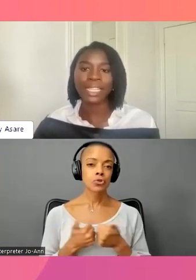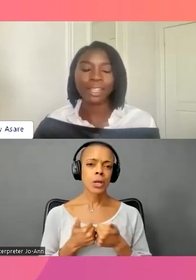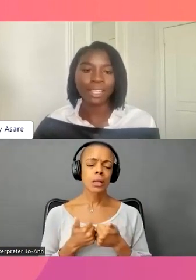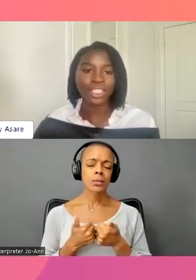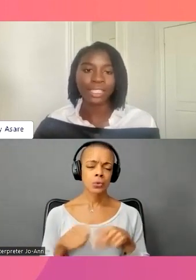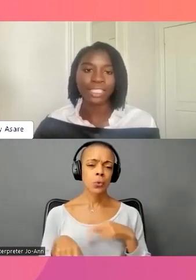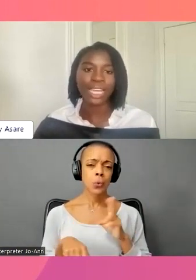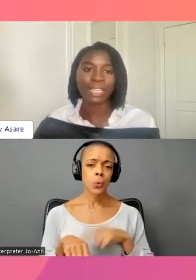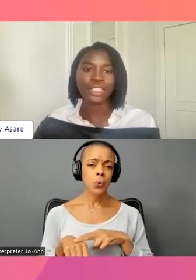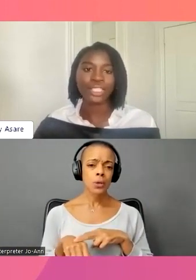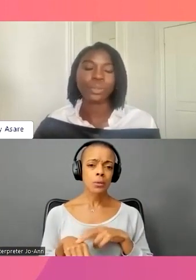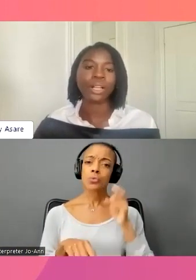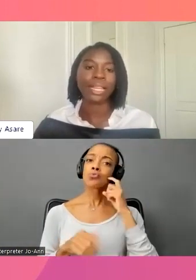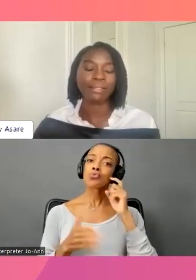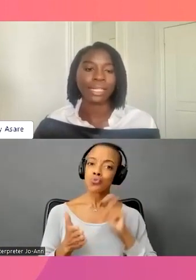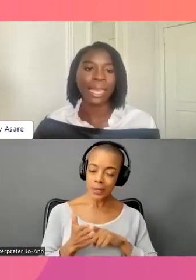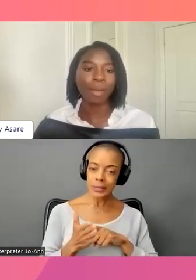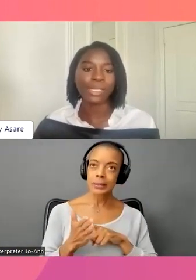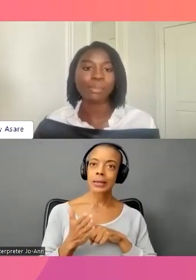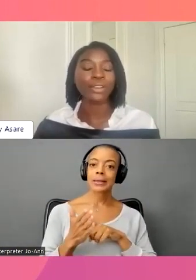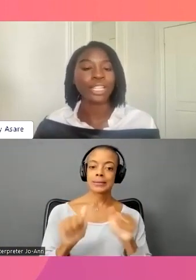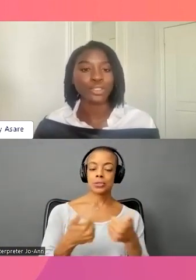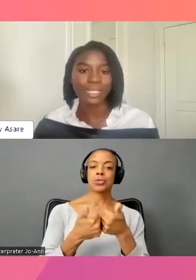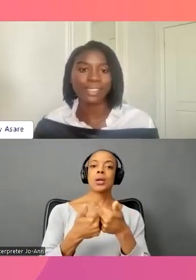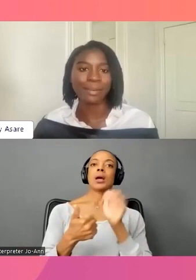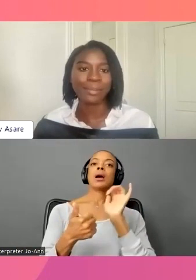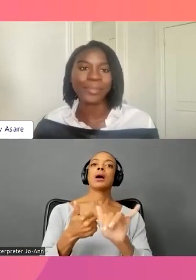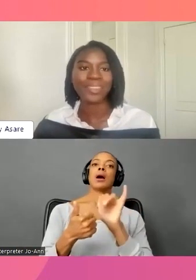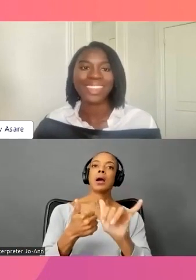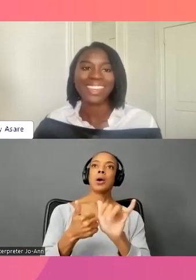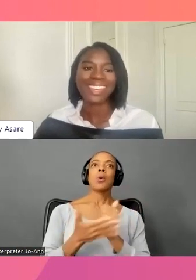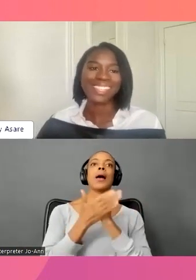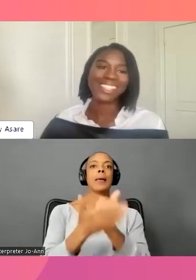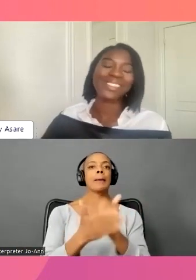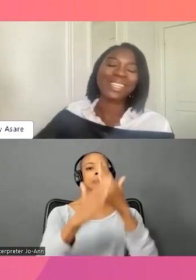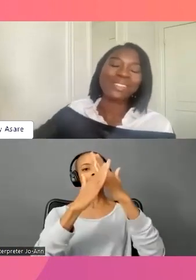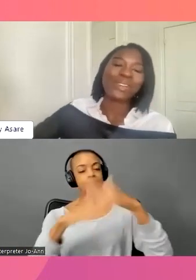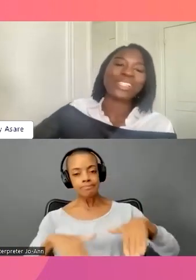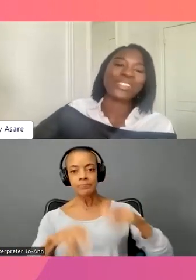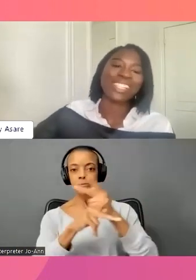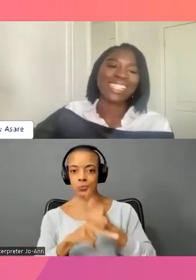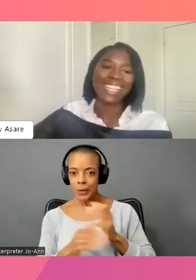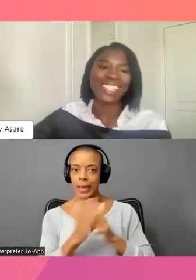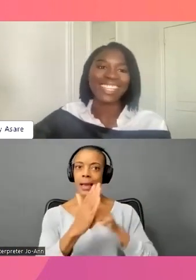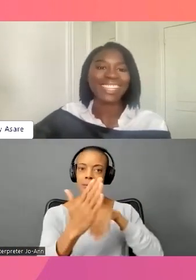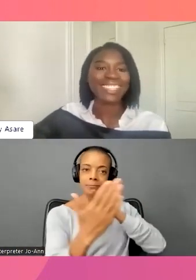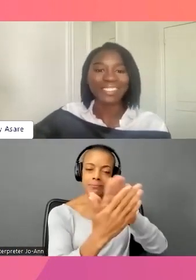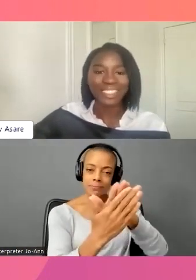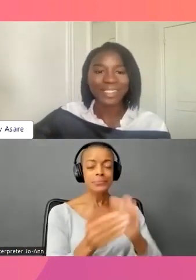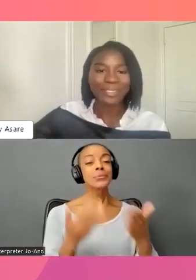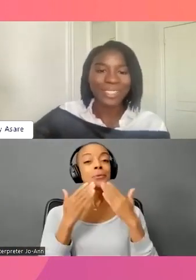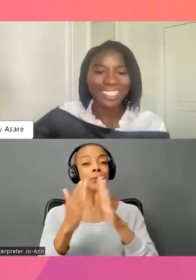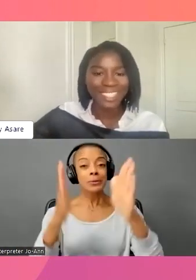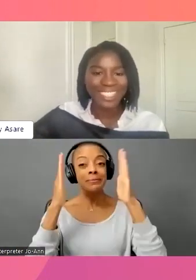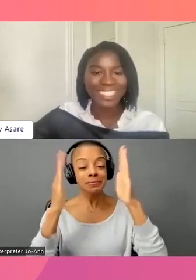Il est clair qu'il y a des défis, il faut les reconnaître, ces défis, et cela va nous aider justement à mieux répondre à ces problèmes et